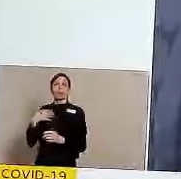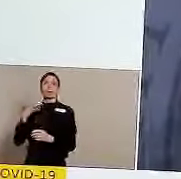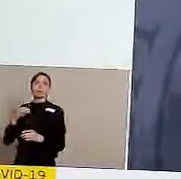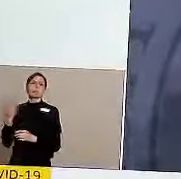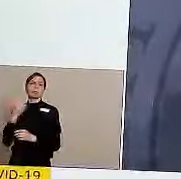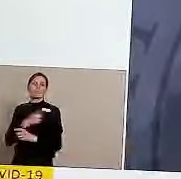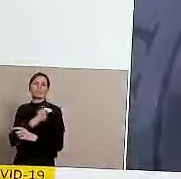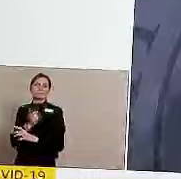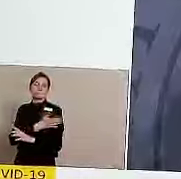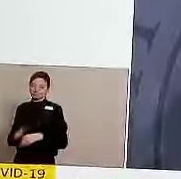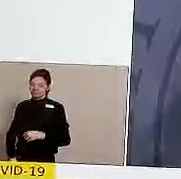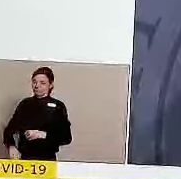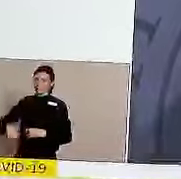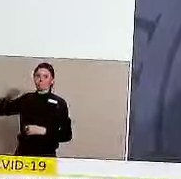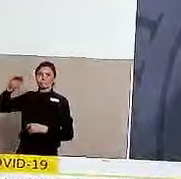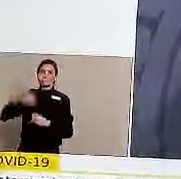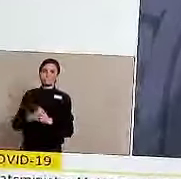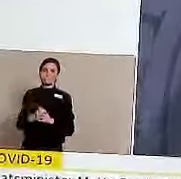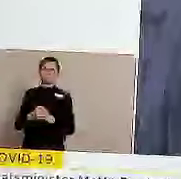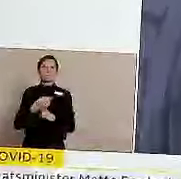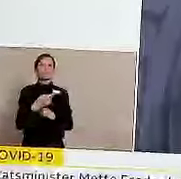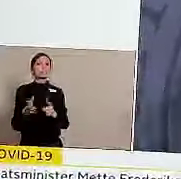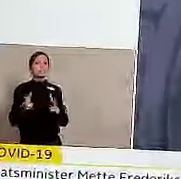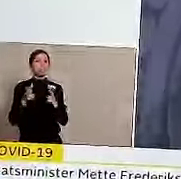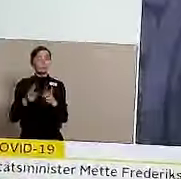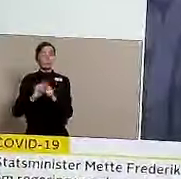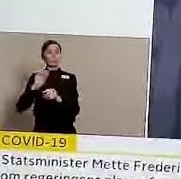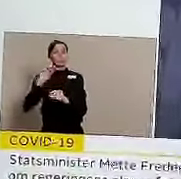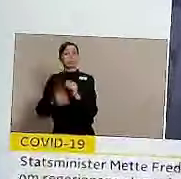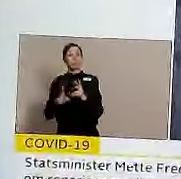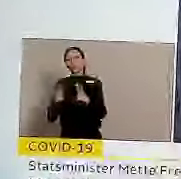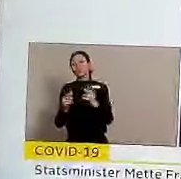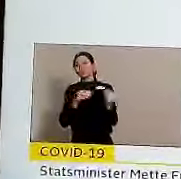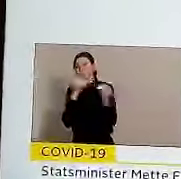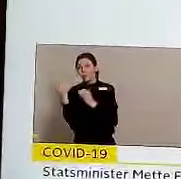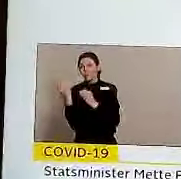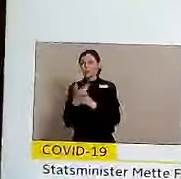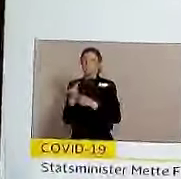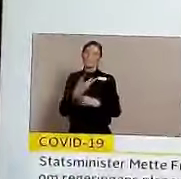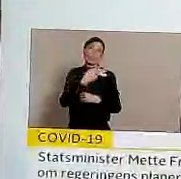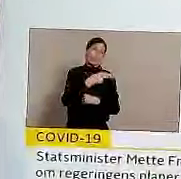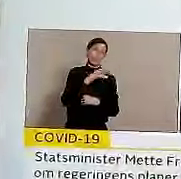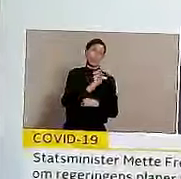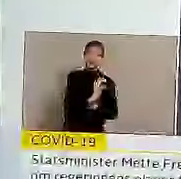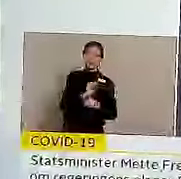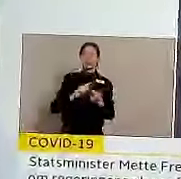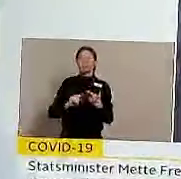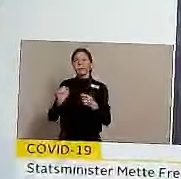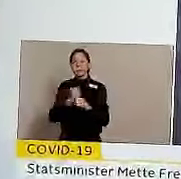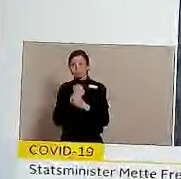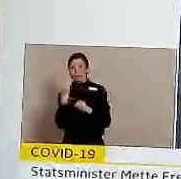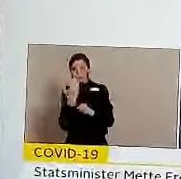I unge, der står over من ناحية المدارس والطلاب، هي تركز على هذا